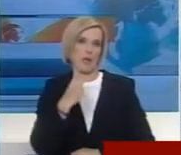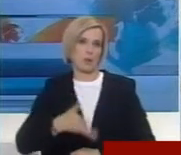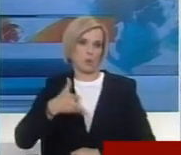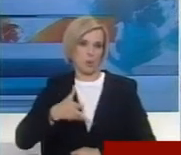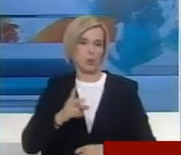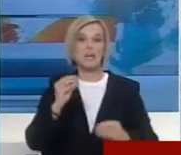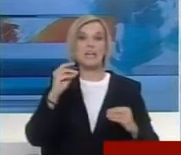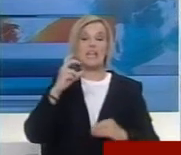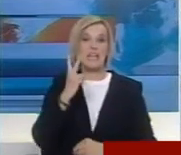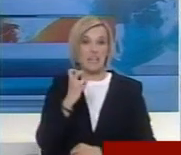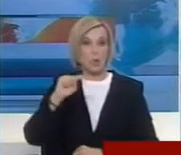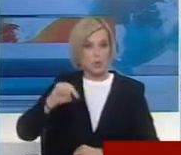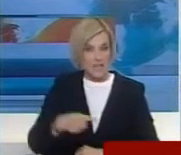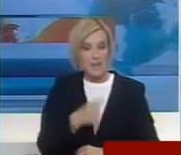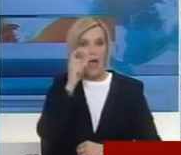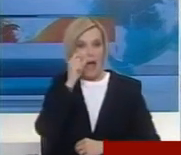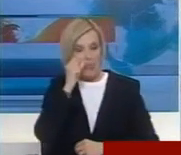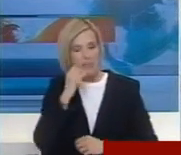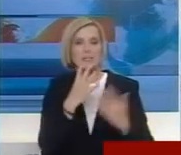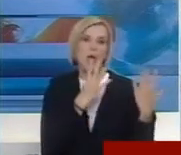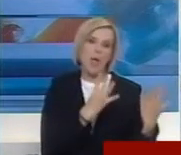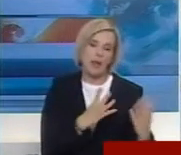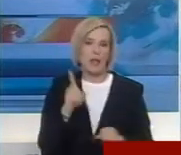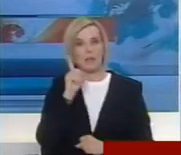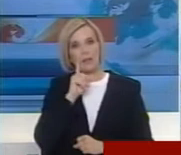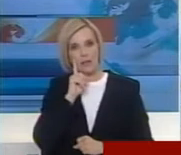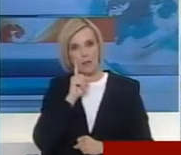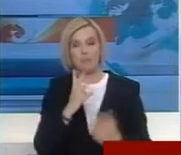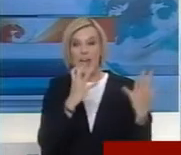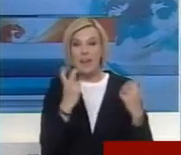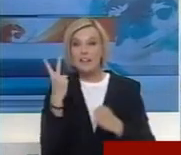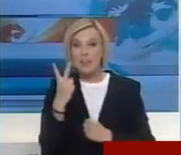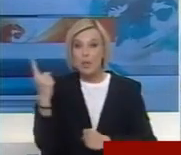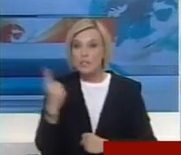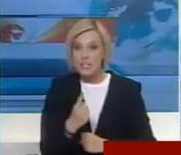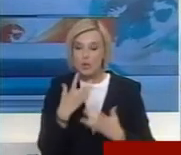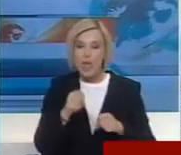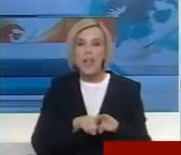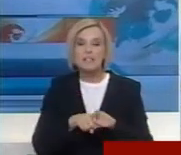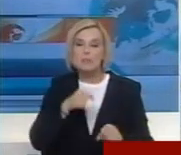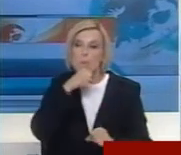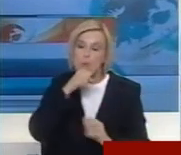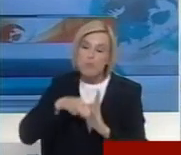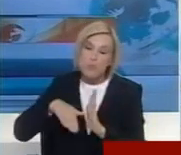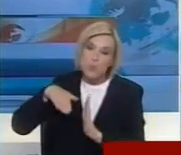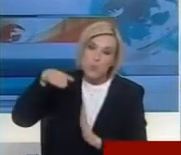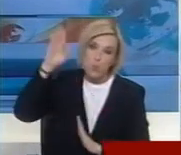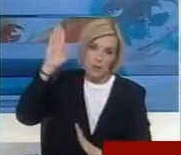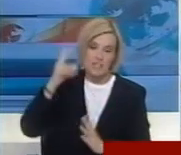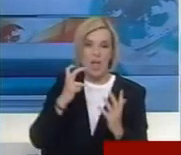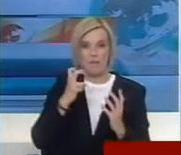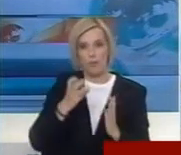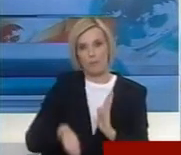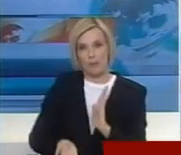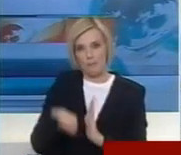είναι άνδρες και 9 γυναίκες. 92% των θανάτων αφορούν ηλικιωμένους, 70% και άνω ή